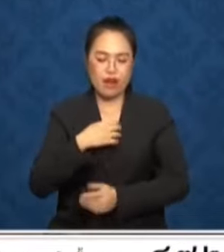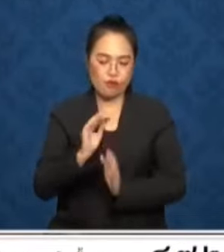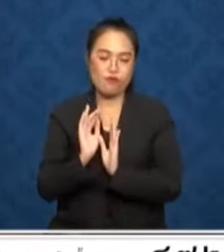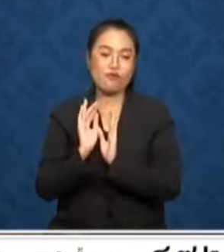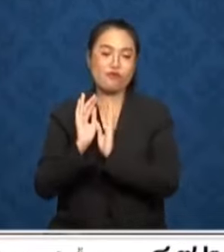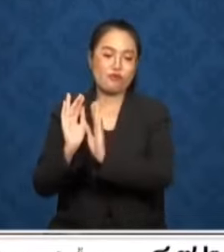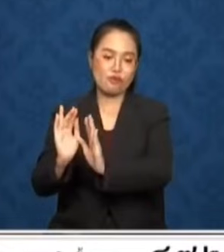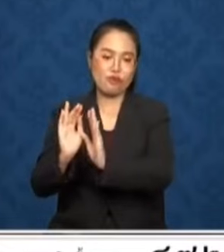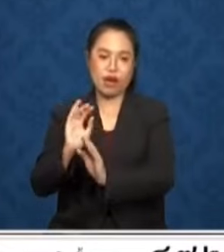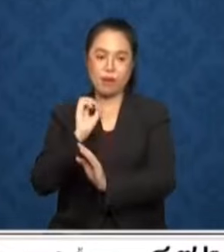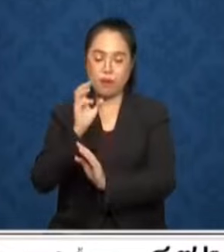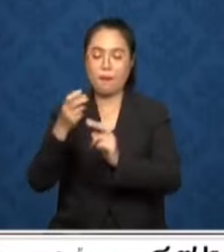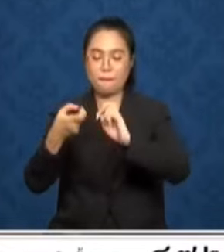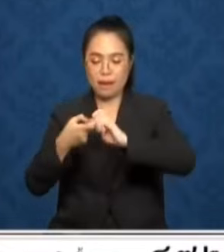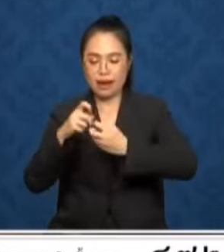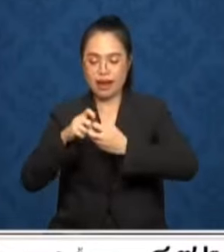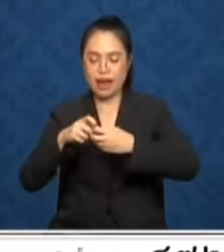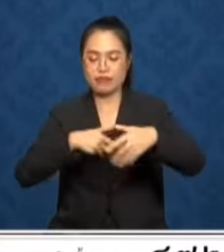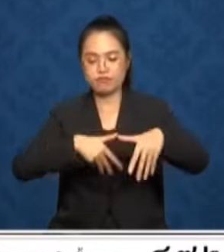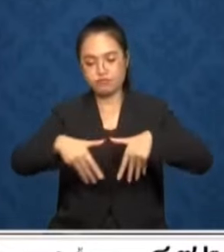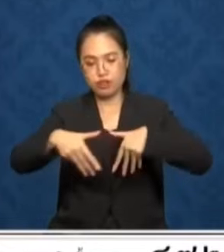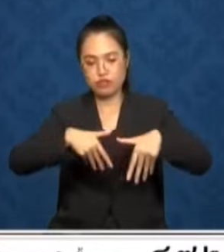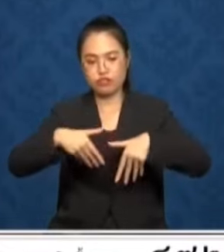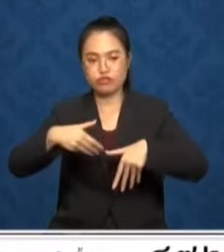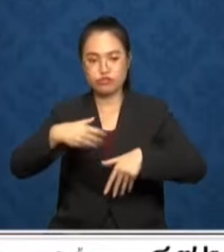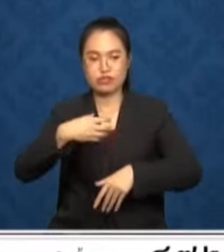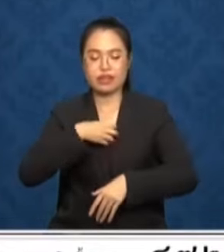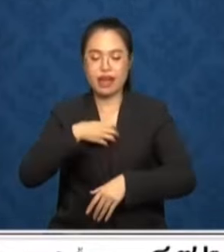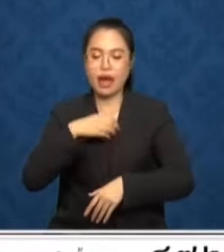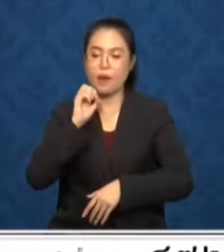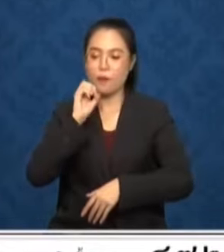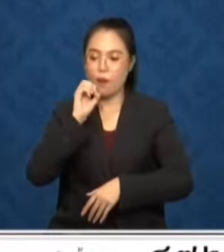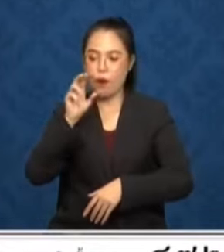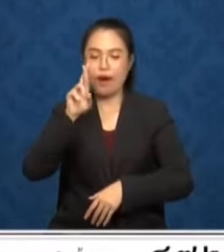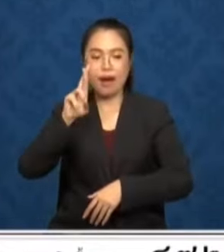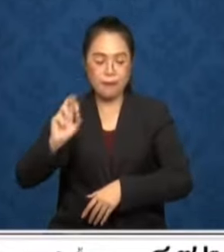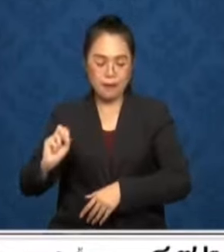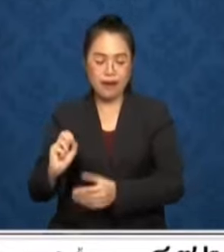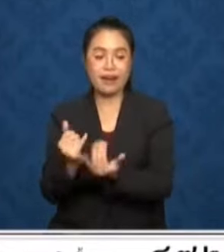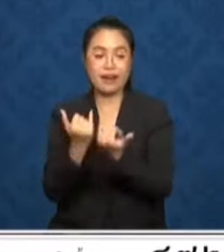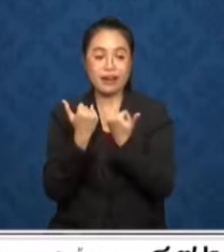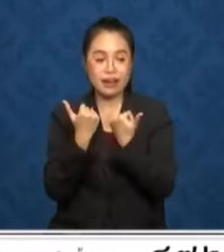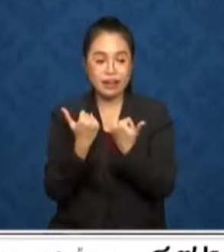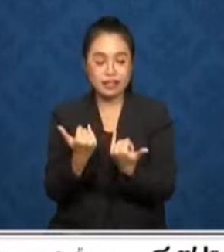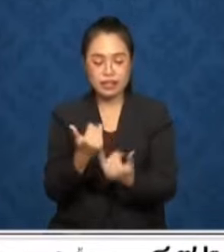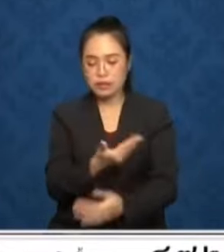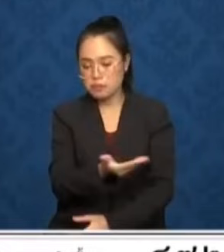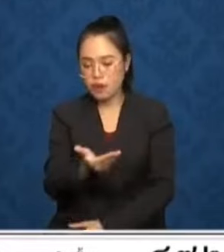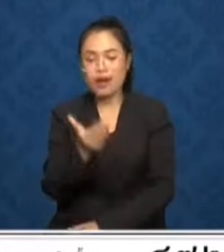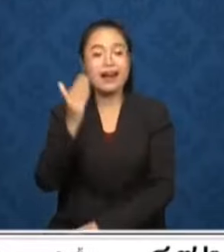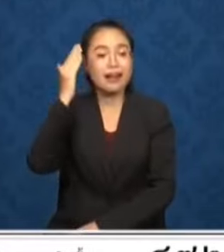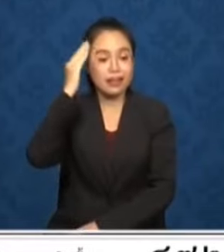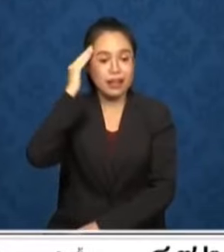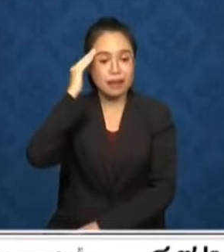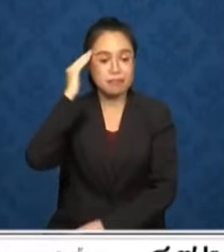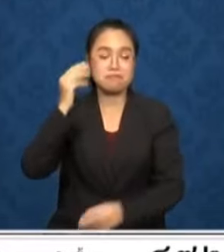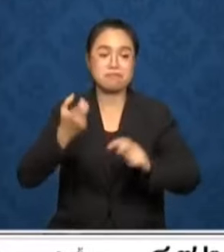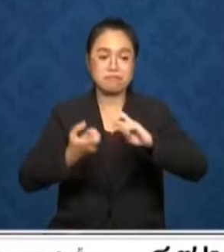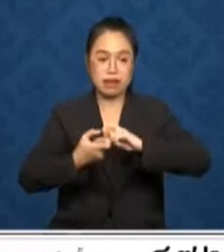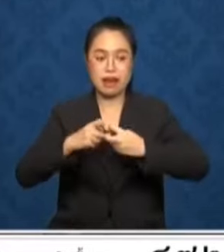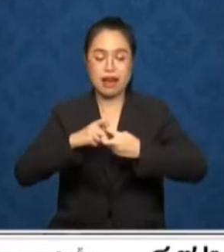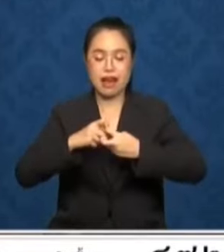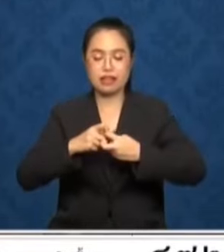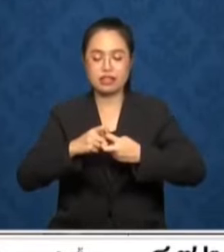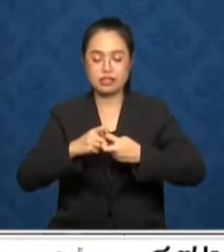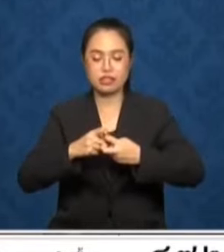ถึงปญหาและความต้องการของพ่อแ่พี่น้องชาวนาผ่านสภายแห่นี้ให้ได้รับรู้ รับทราบถึงปญหาและความต้องการ